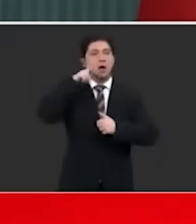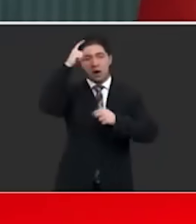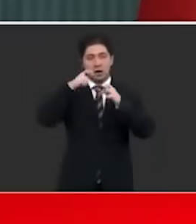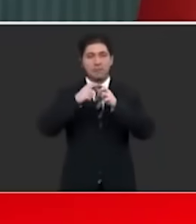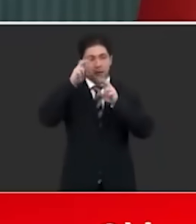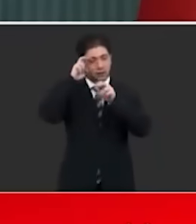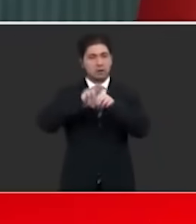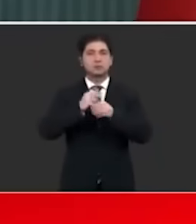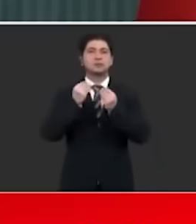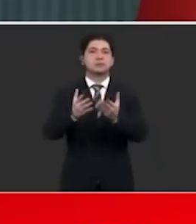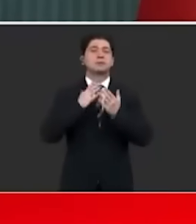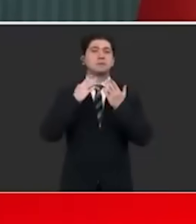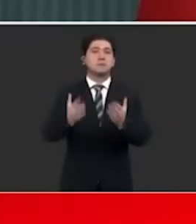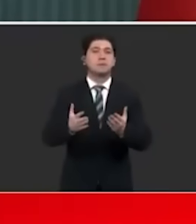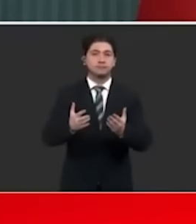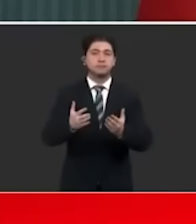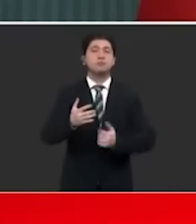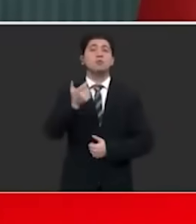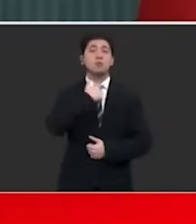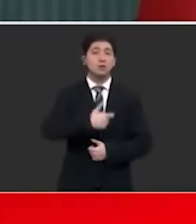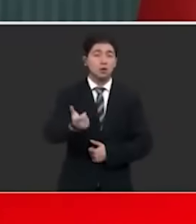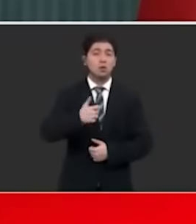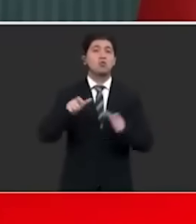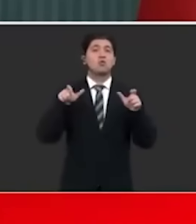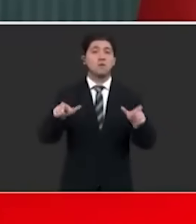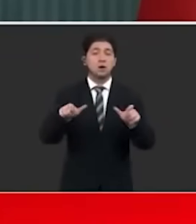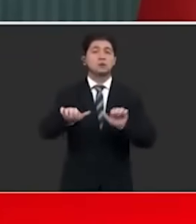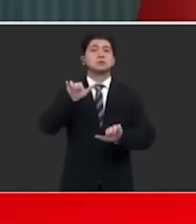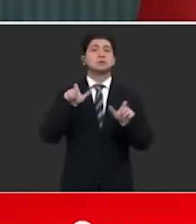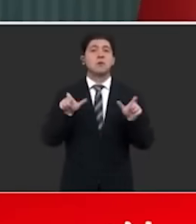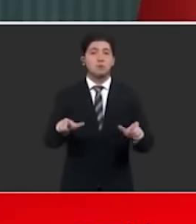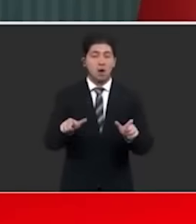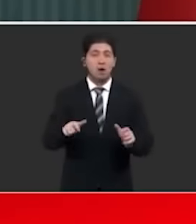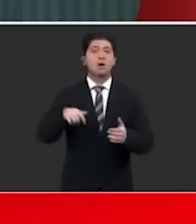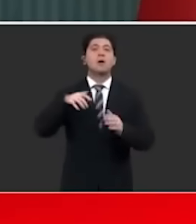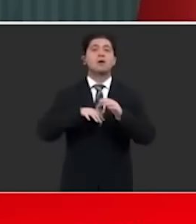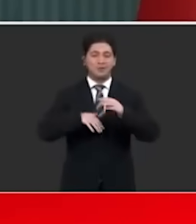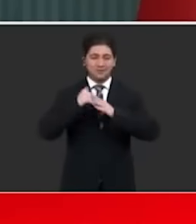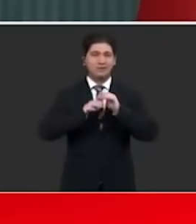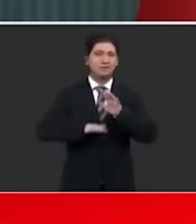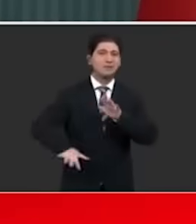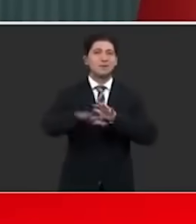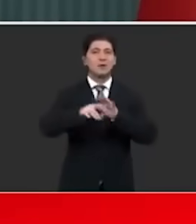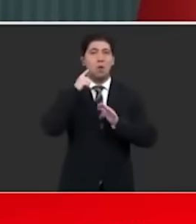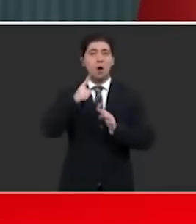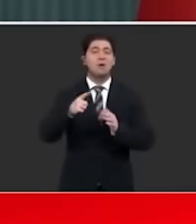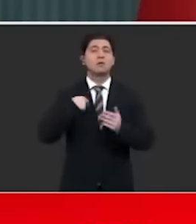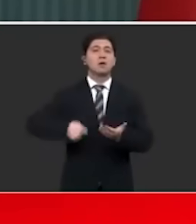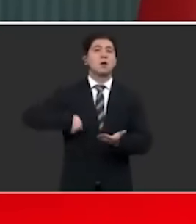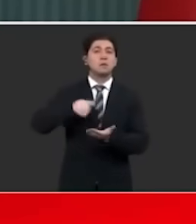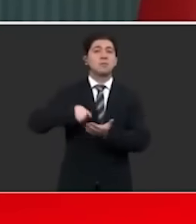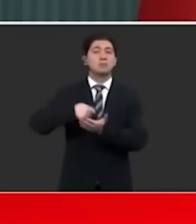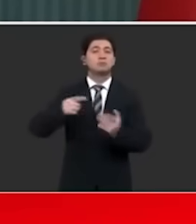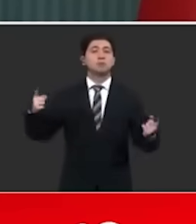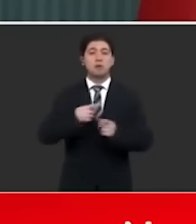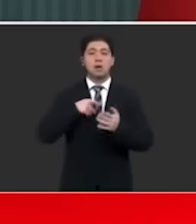ediyorum. Enerjiden güvenliğe, savunmadan altyapı yatırımlarına kadar her alanda attığımız